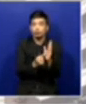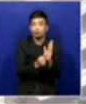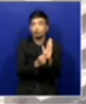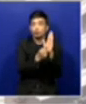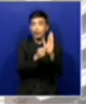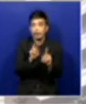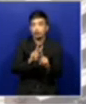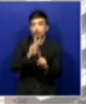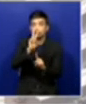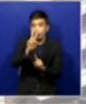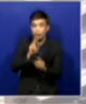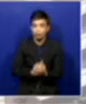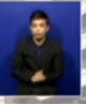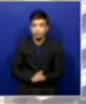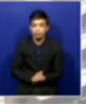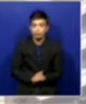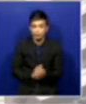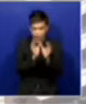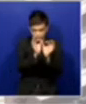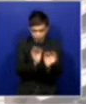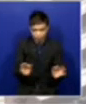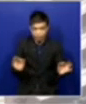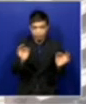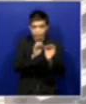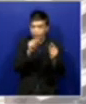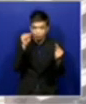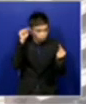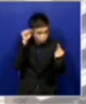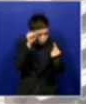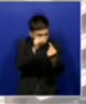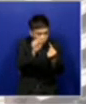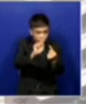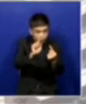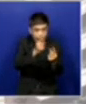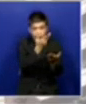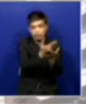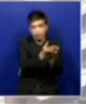1คือความจำเพาะเจาะจงของตัวงบประมาณ